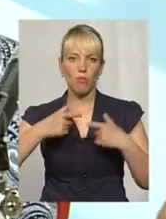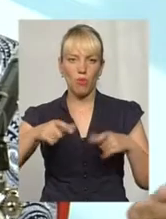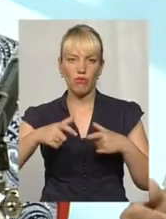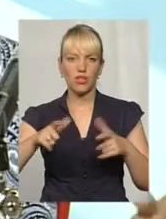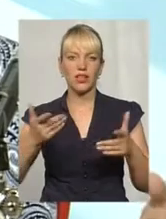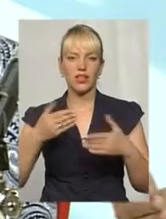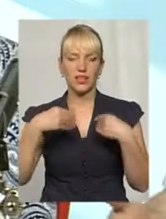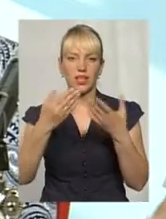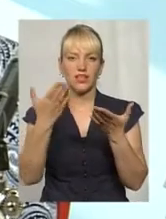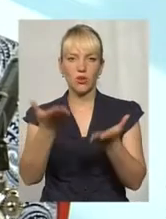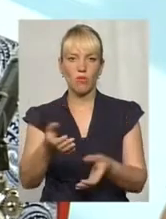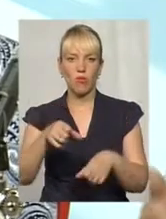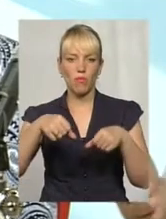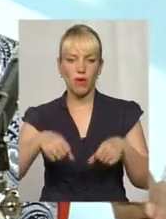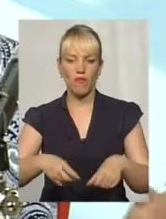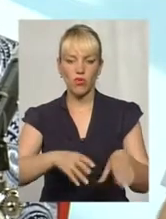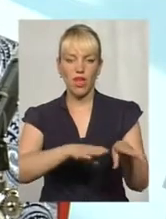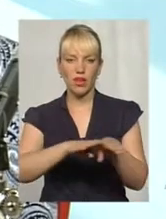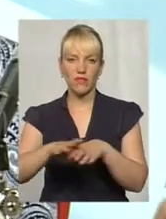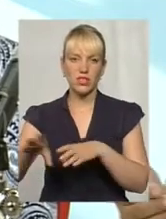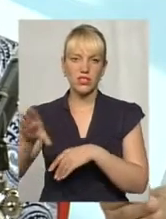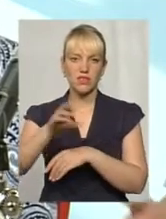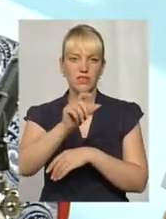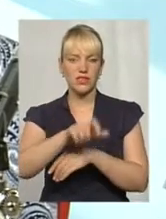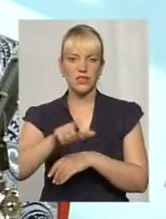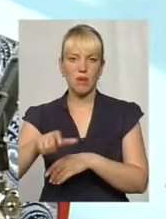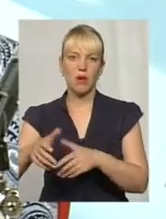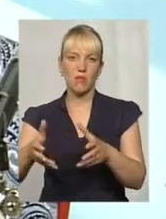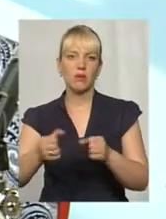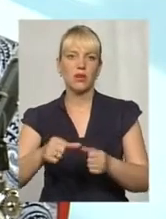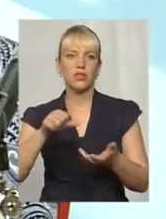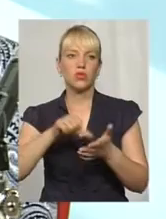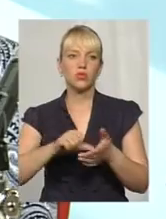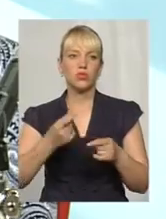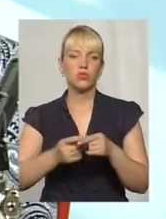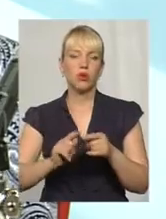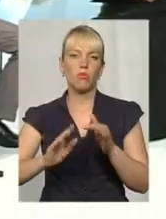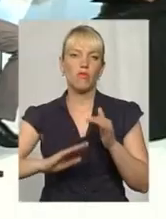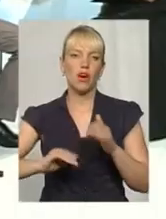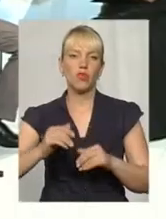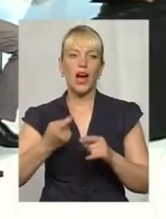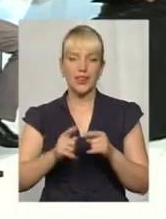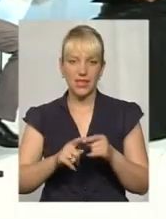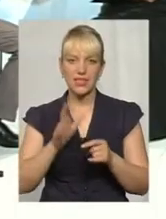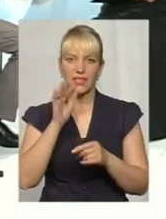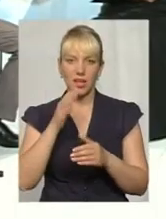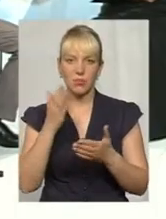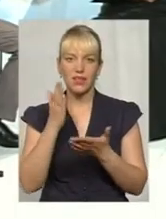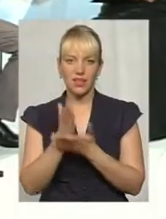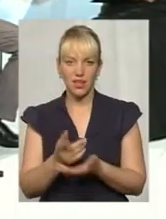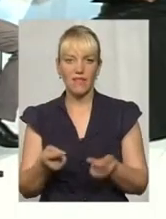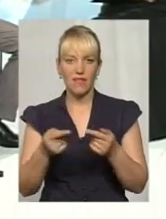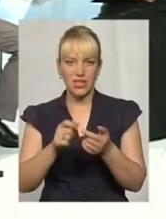право таким чином на рівні з усіма приймати участь у цьому єдиному фаховому вступному випробуванні. А на це термін є визначений? Ну,